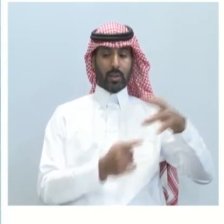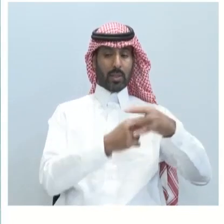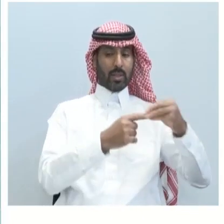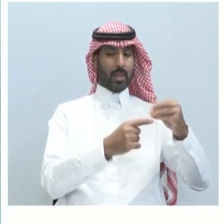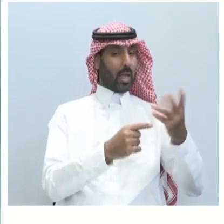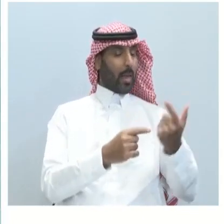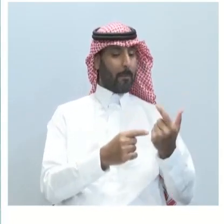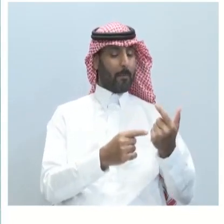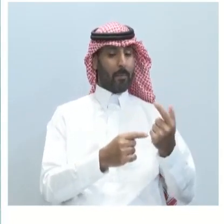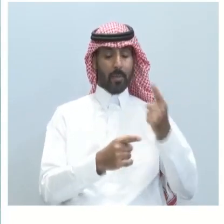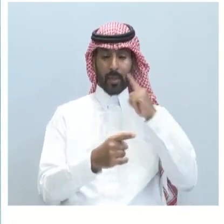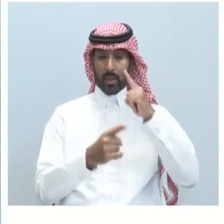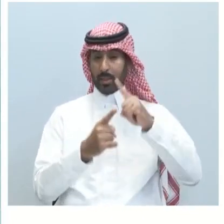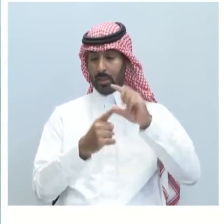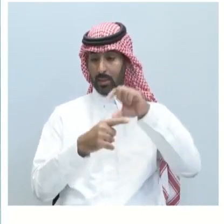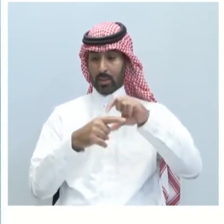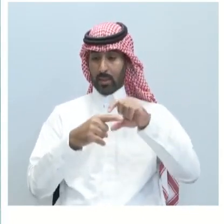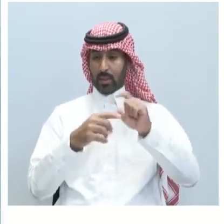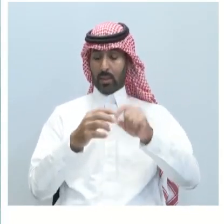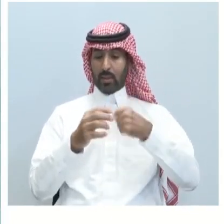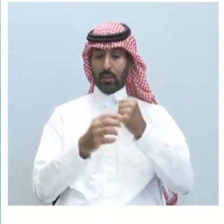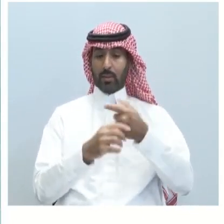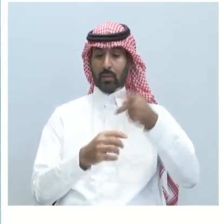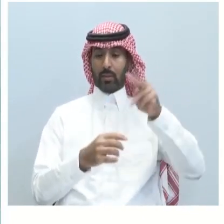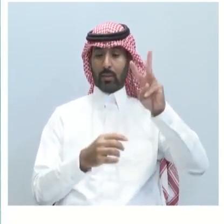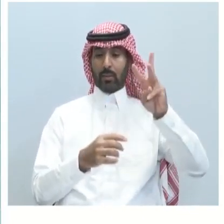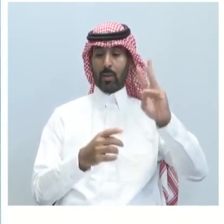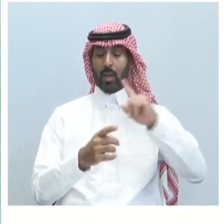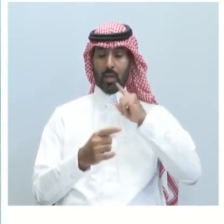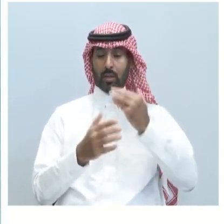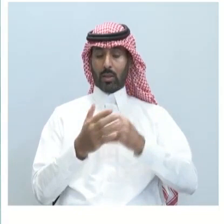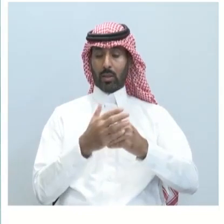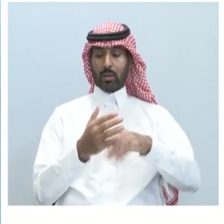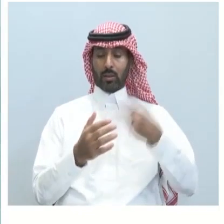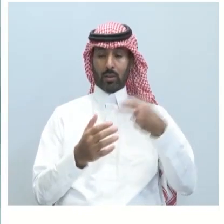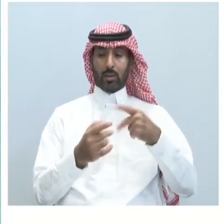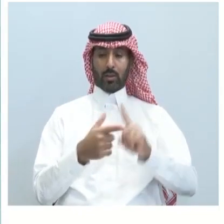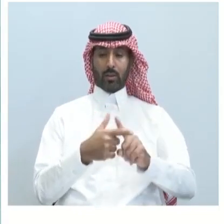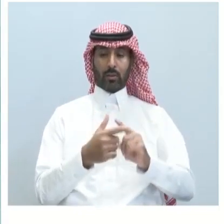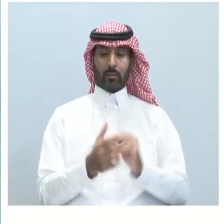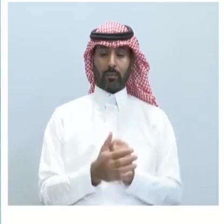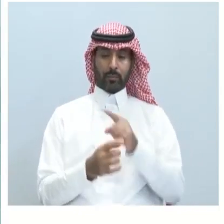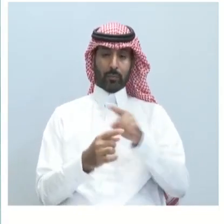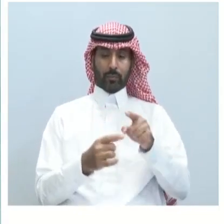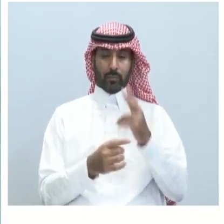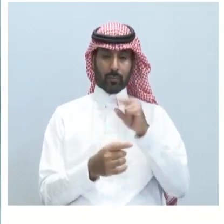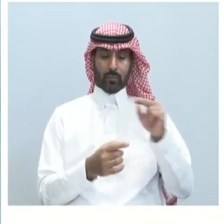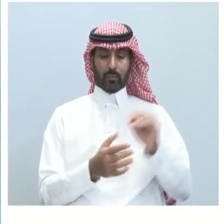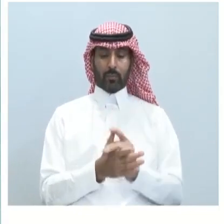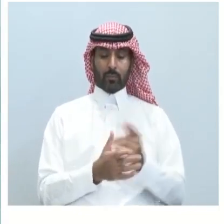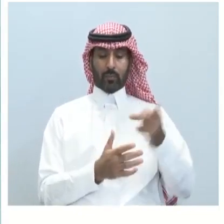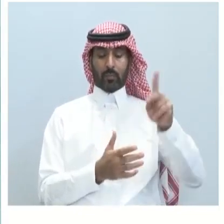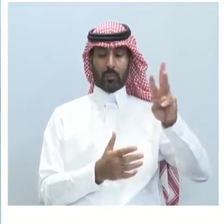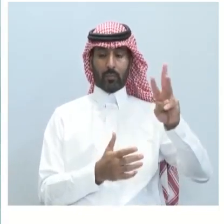الهيدروكسيد فاقسم على مين على تركيز الهيدروجين على تركيز الهيدروجين اذا هذا هو